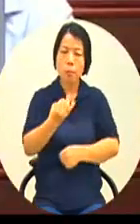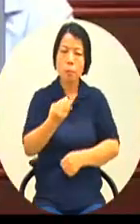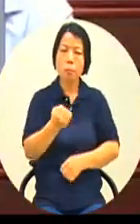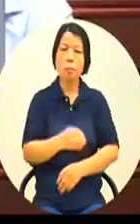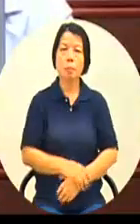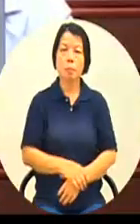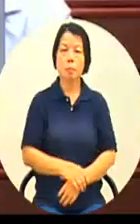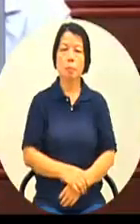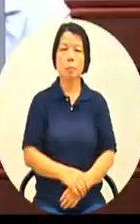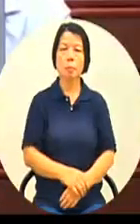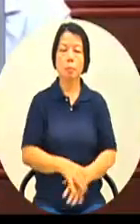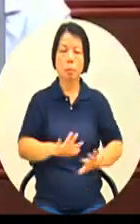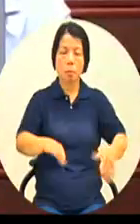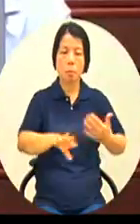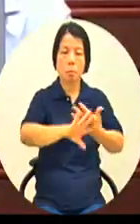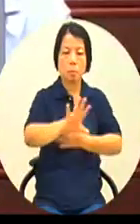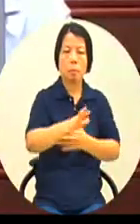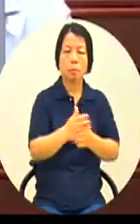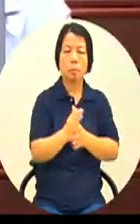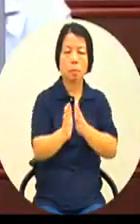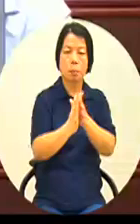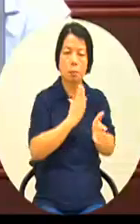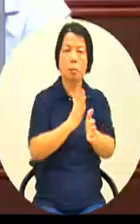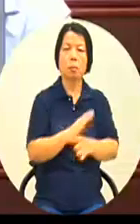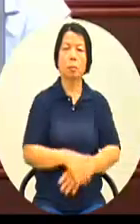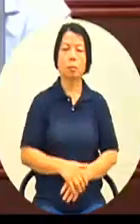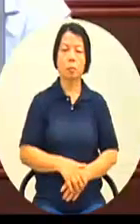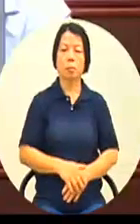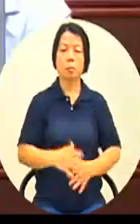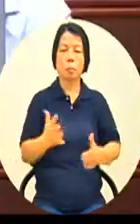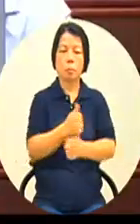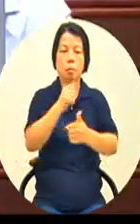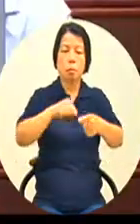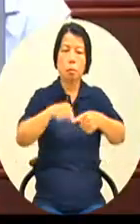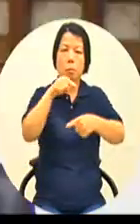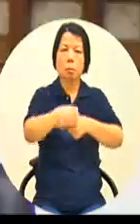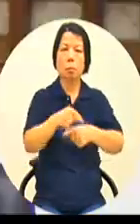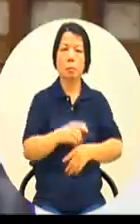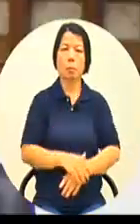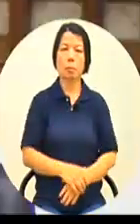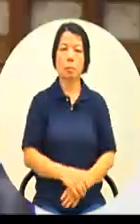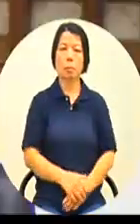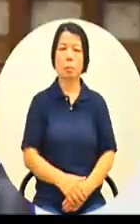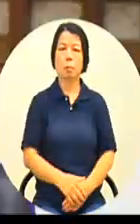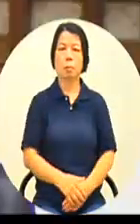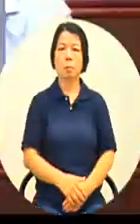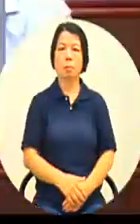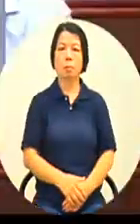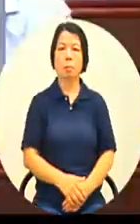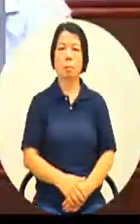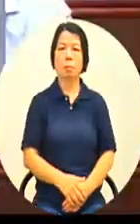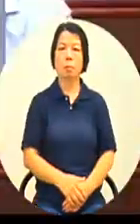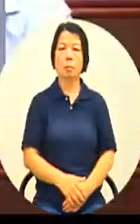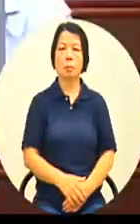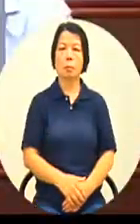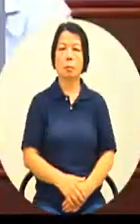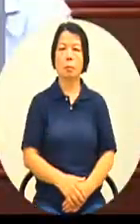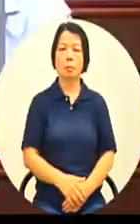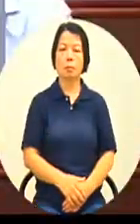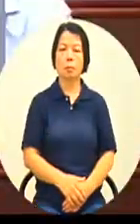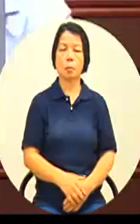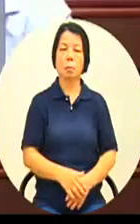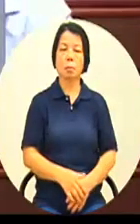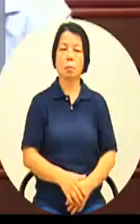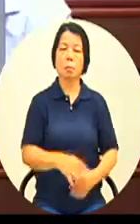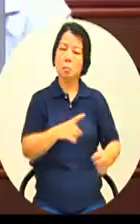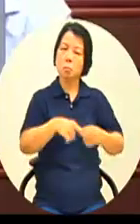不同的车队有不同的轿车的。 无啦，总平均啦， 对啦，平均起差不多。 平均落啦。 差不多一千块到千五